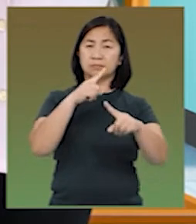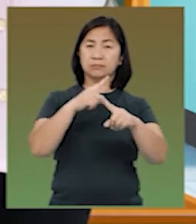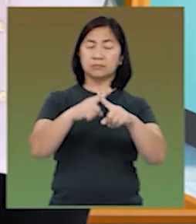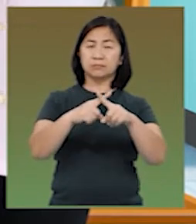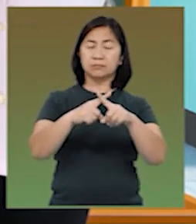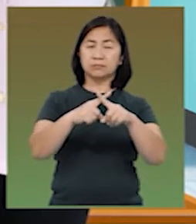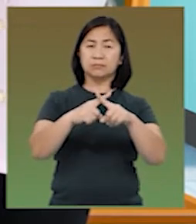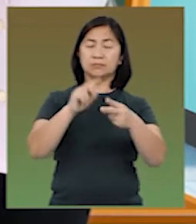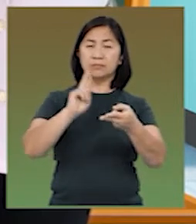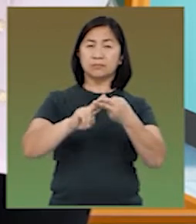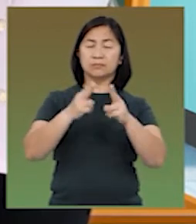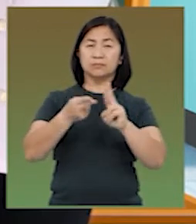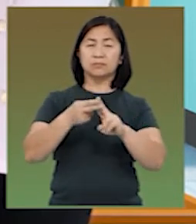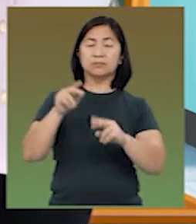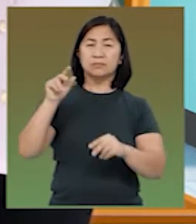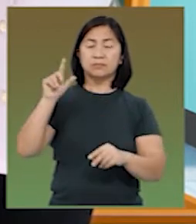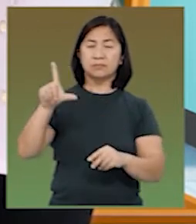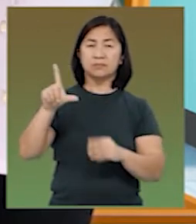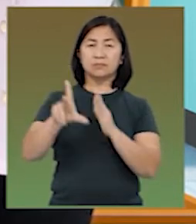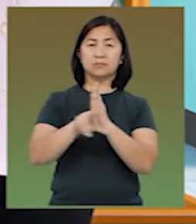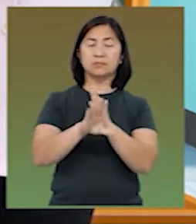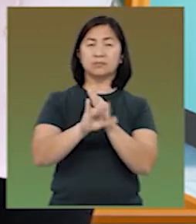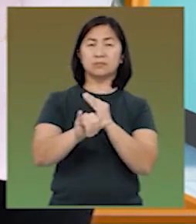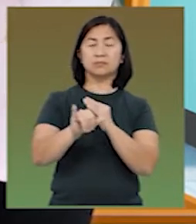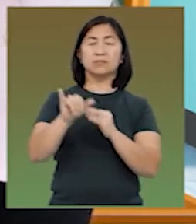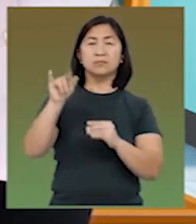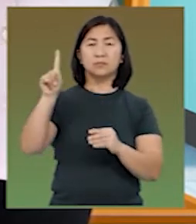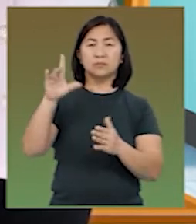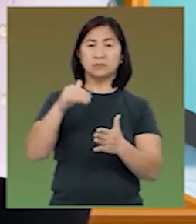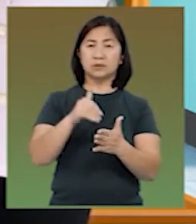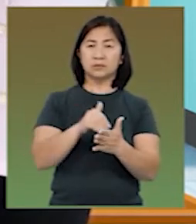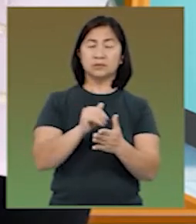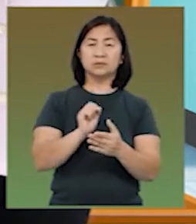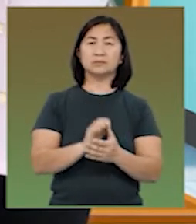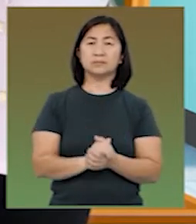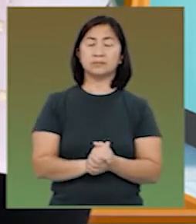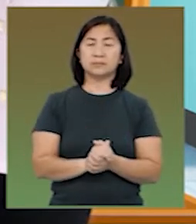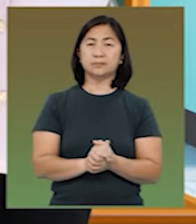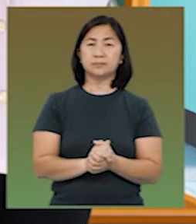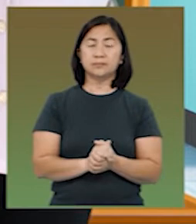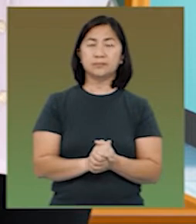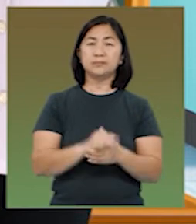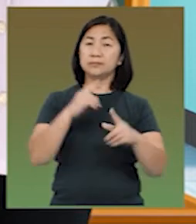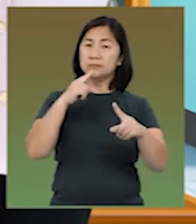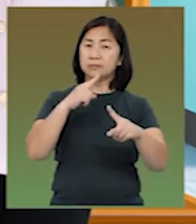milliliter, multiply the number of liters by 1,000.